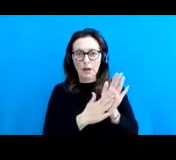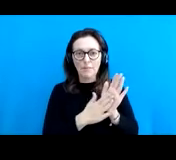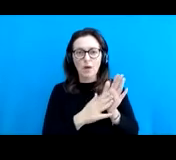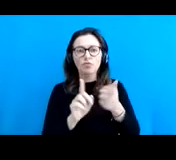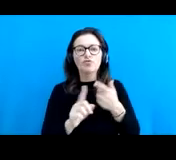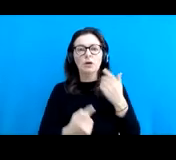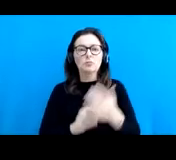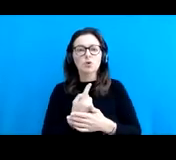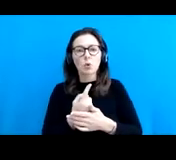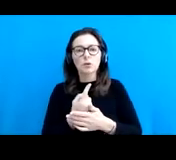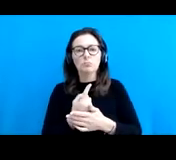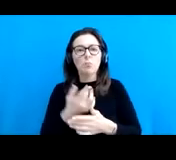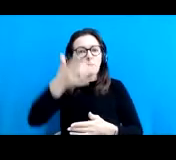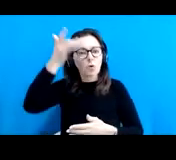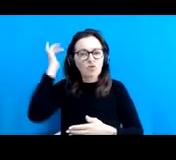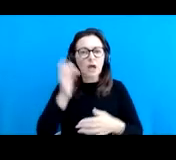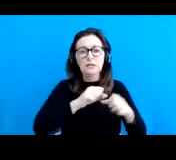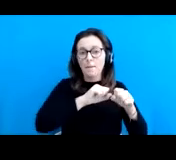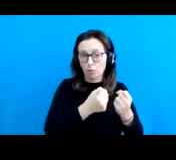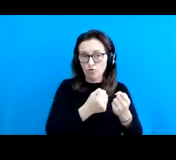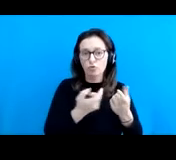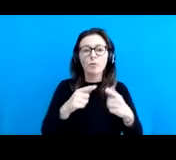zgodi možganska poškodba ali okvara.